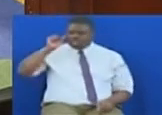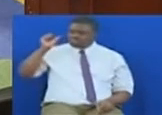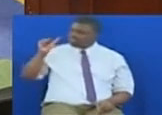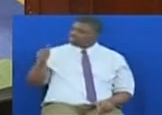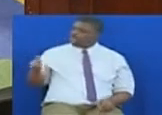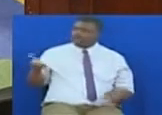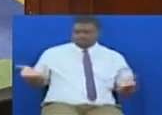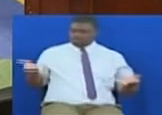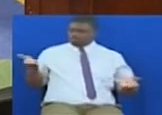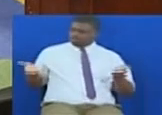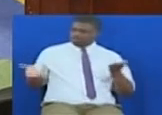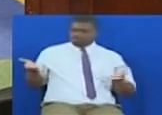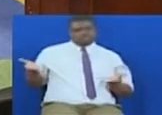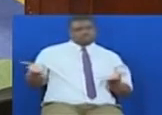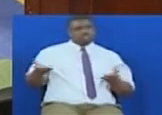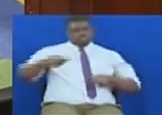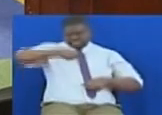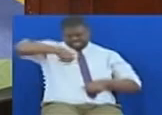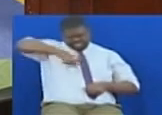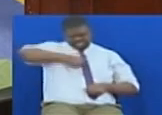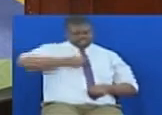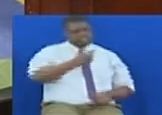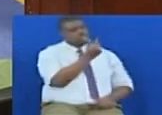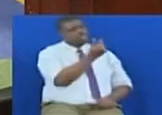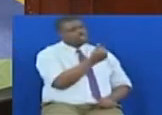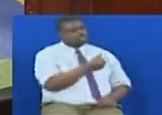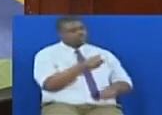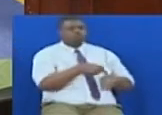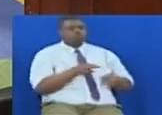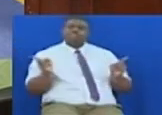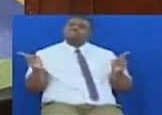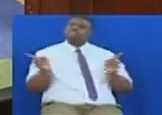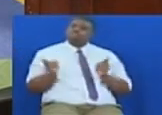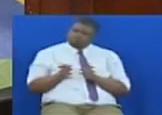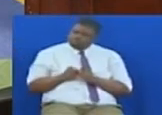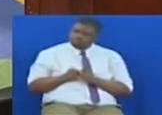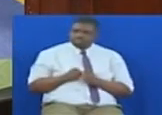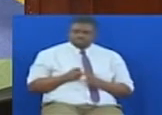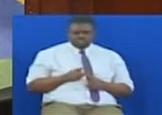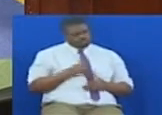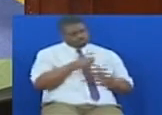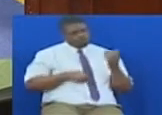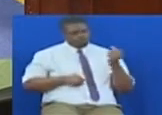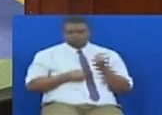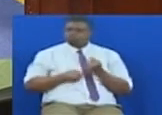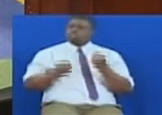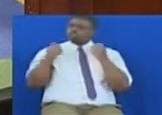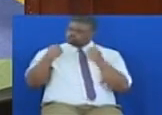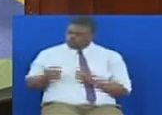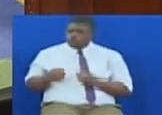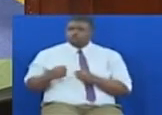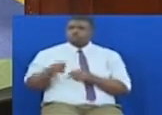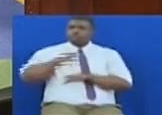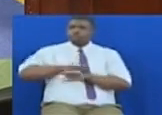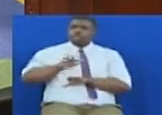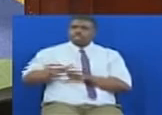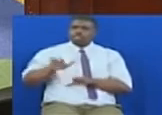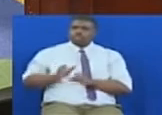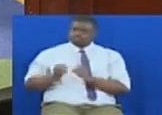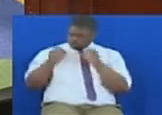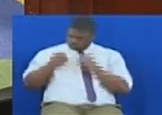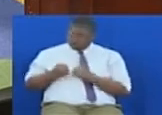sisi katika muda mfupi, kwa rais huyu kuwa imara na kutoa maelekezo ambayo yanakubalika